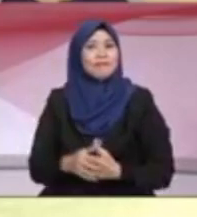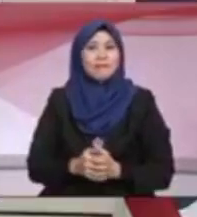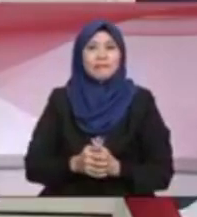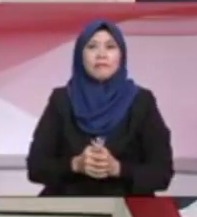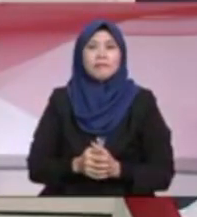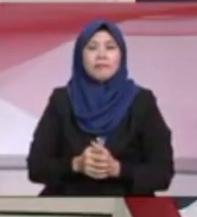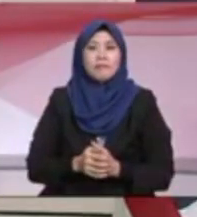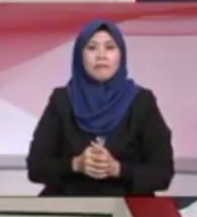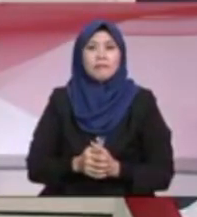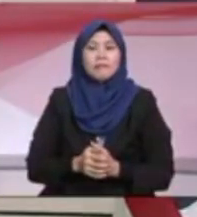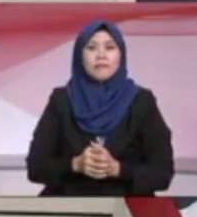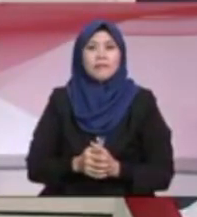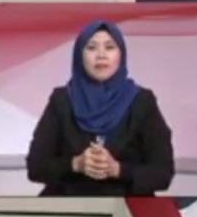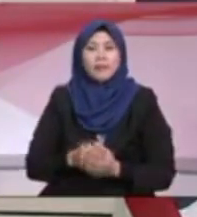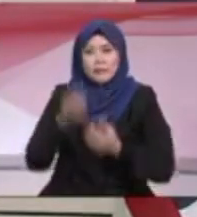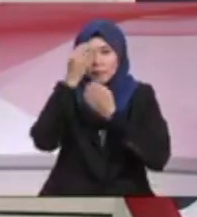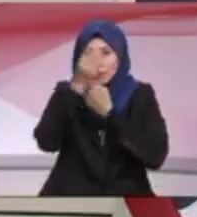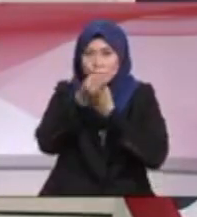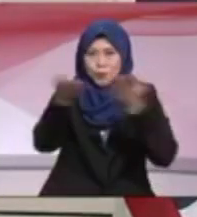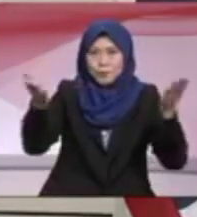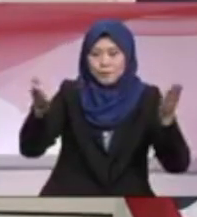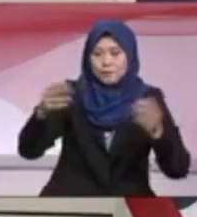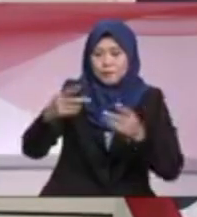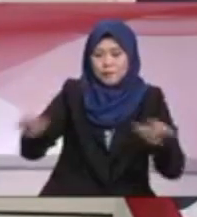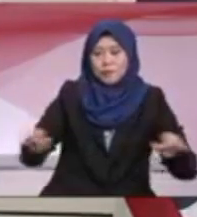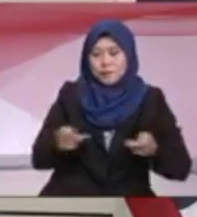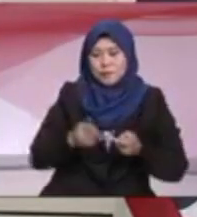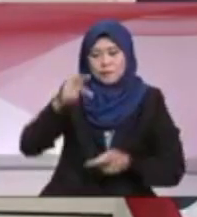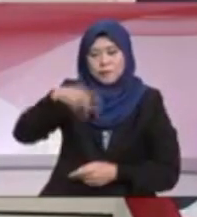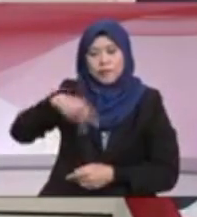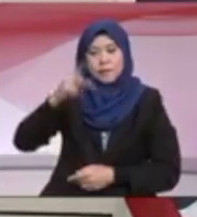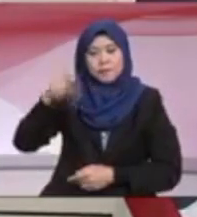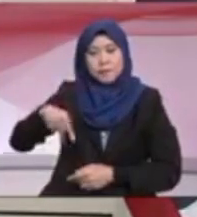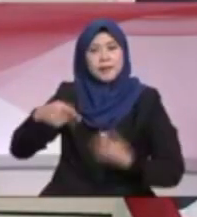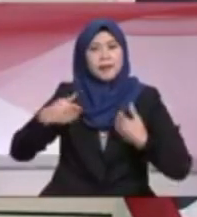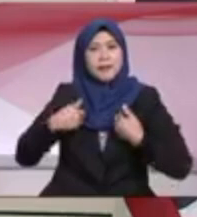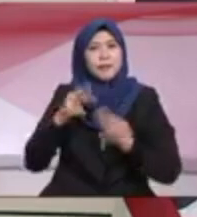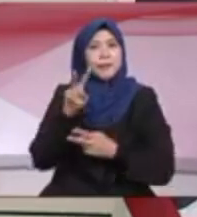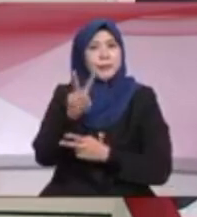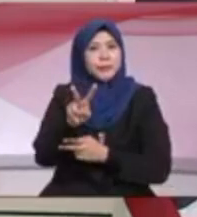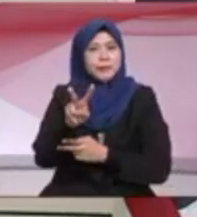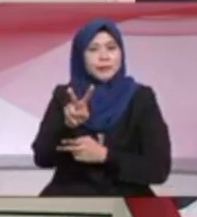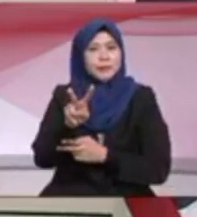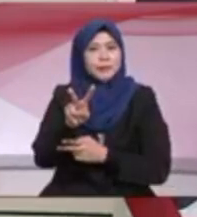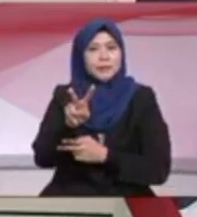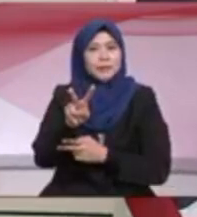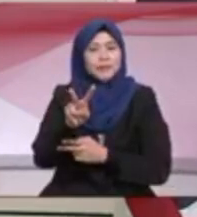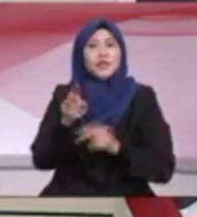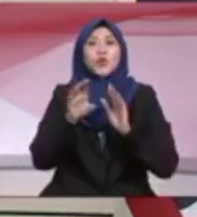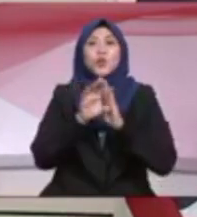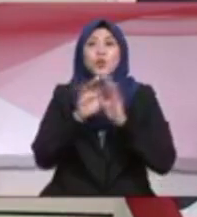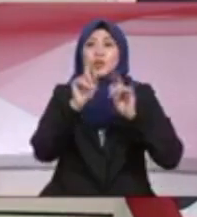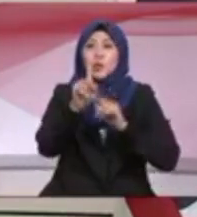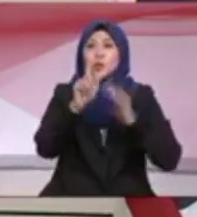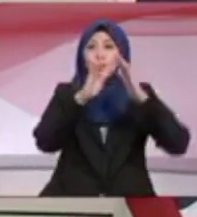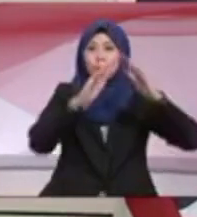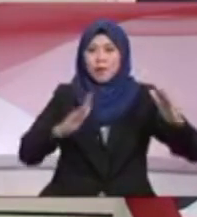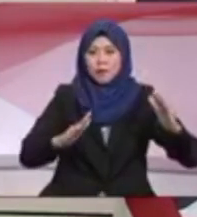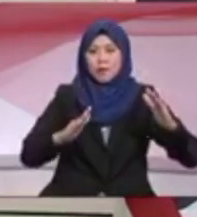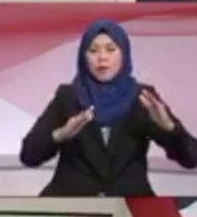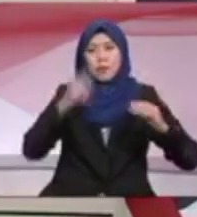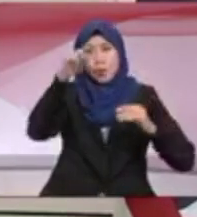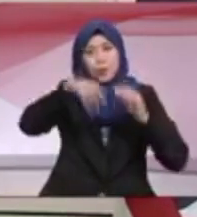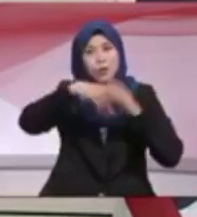Apabila kita umumkan di kawasan PKP ada dua daripada satu rumah untuk keluar.